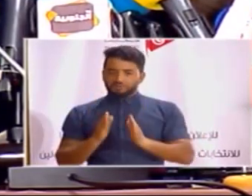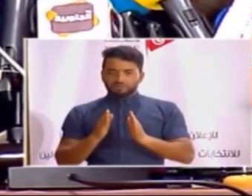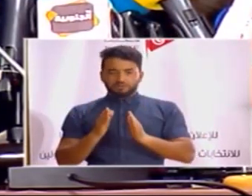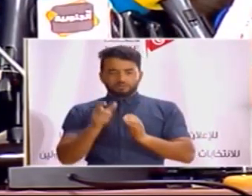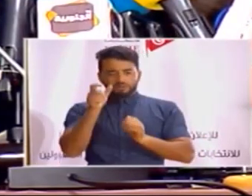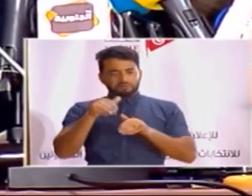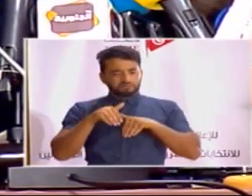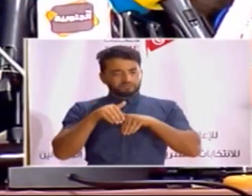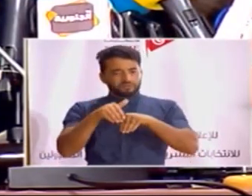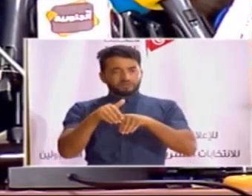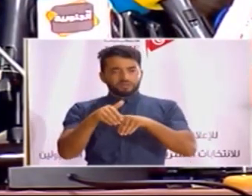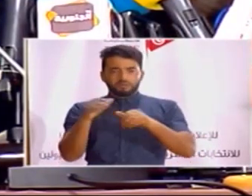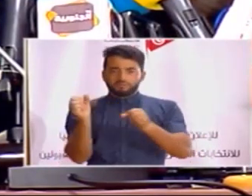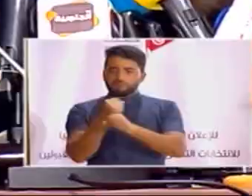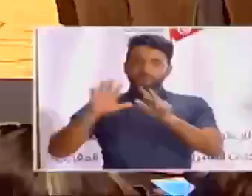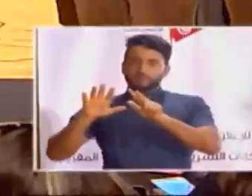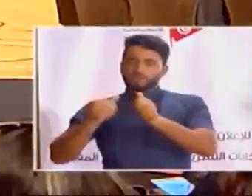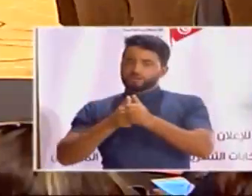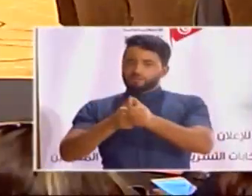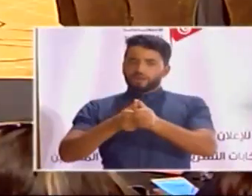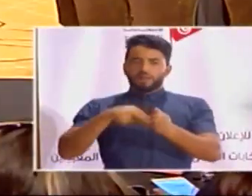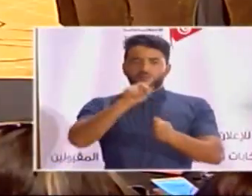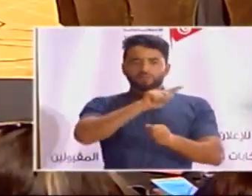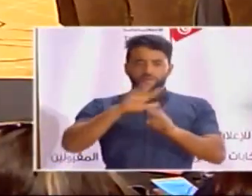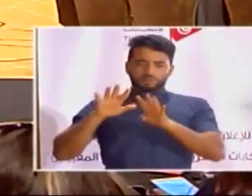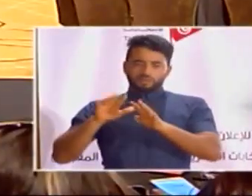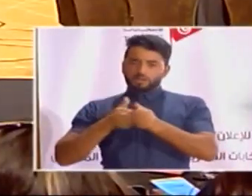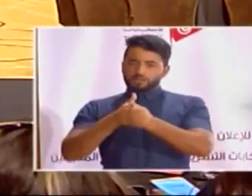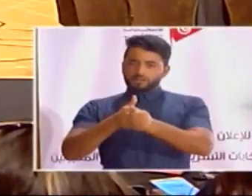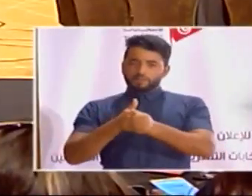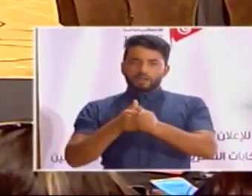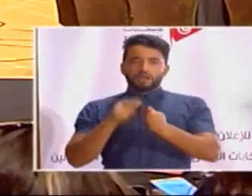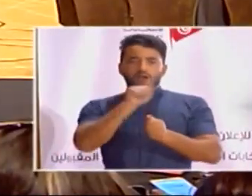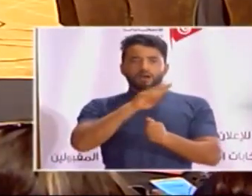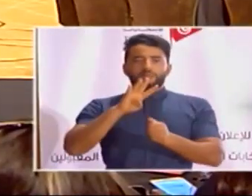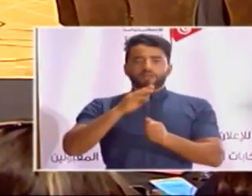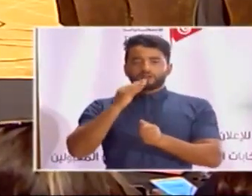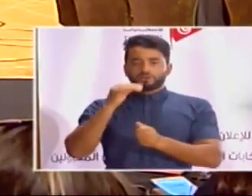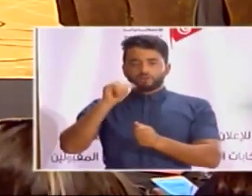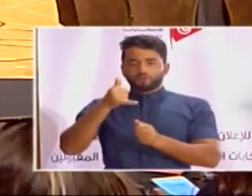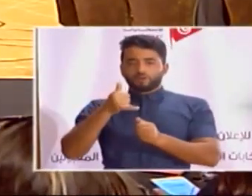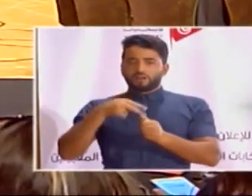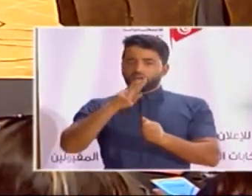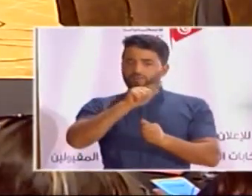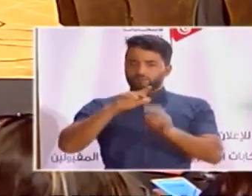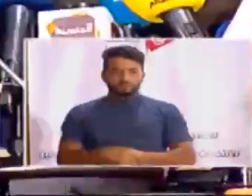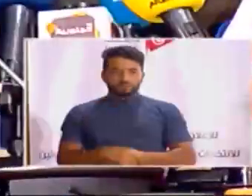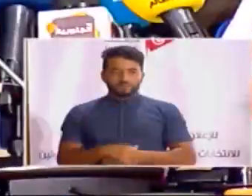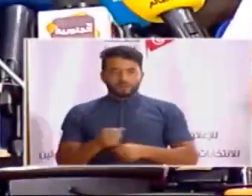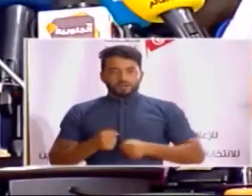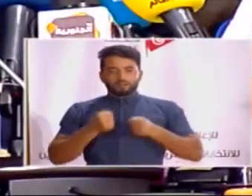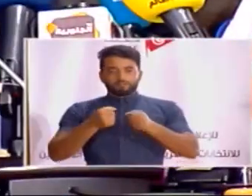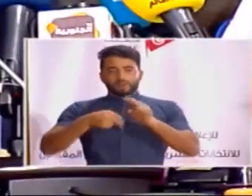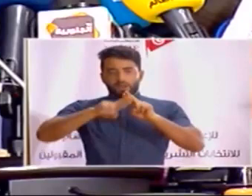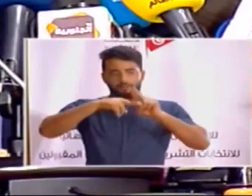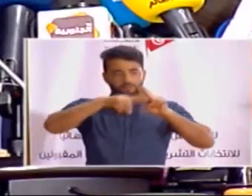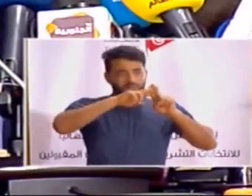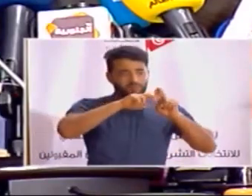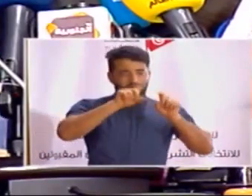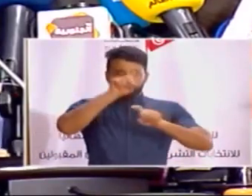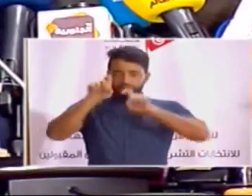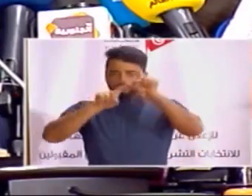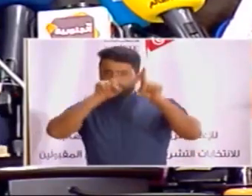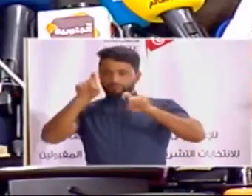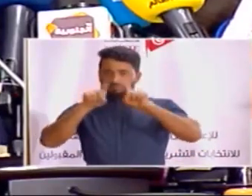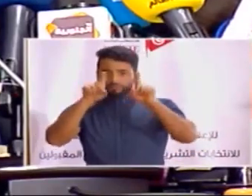المترشحين رئيس الهيئه العليا المستقله للانتخابات الذي اكد ان المواد الانتخابيه من حبر وصناديق